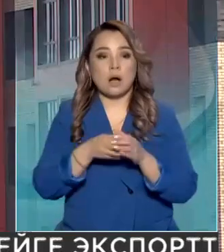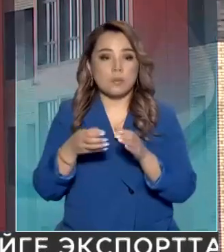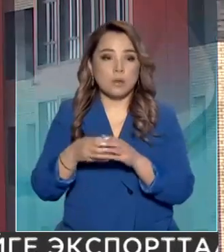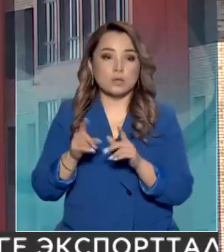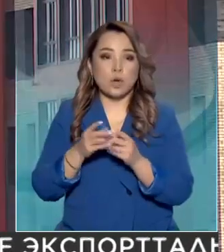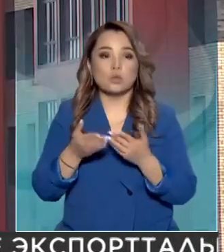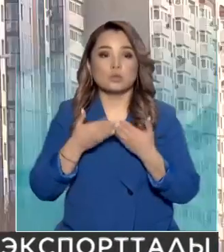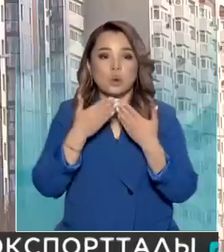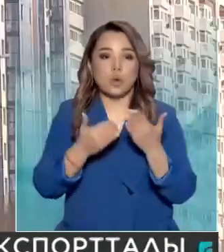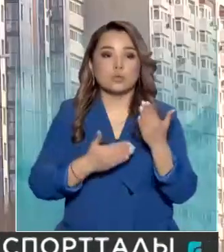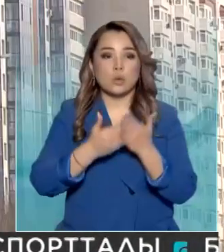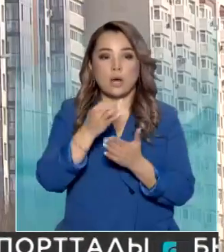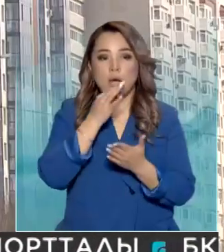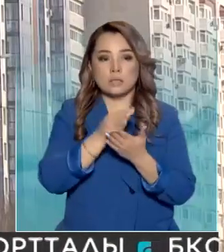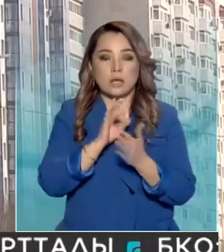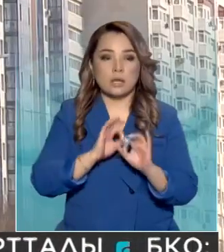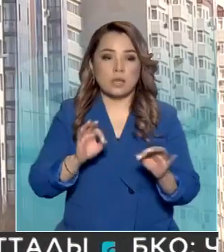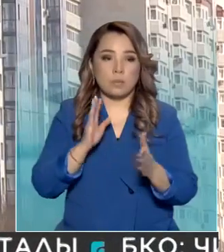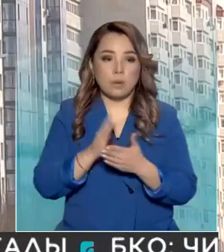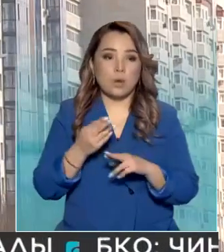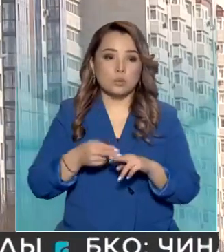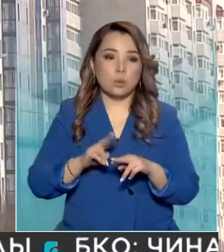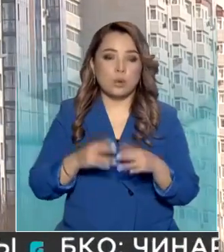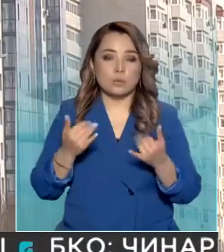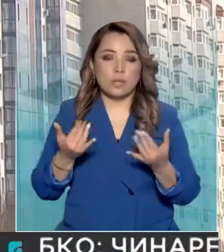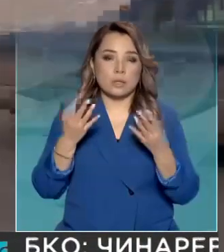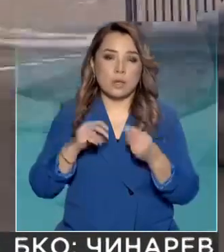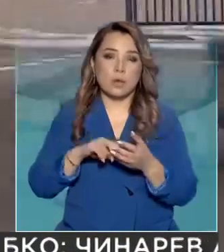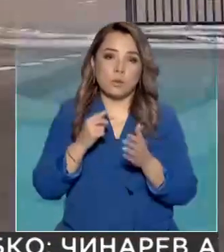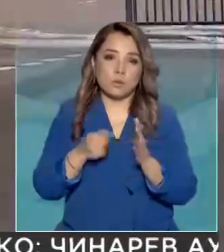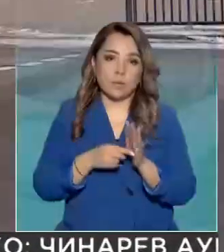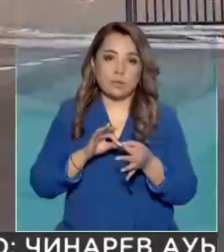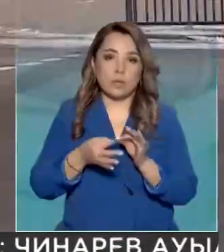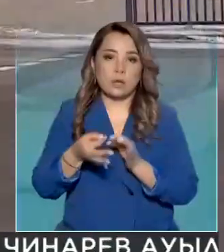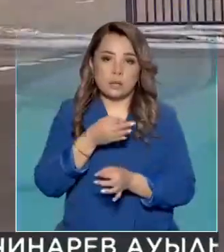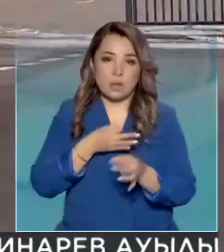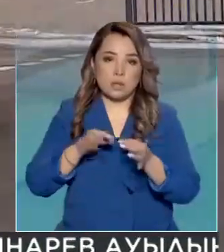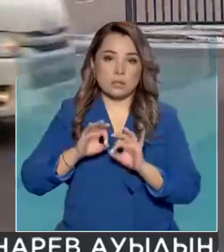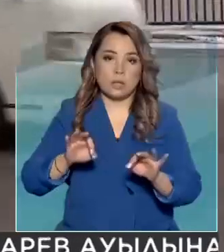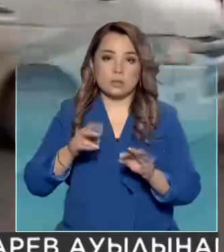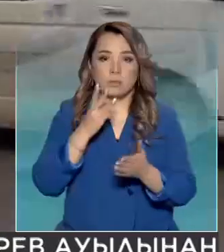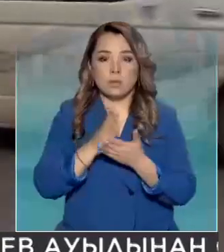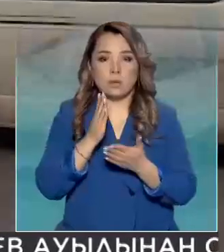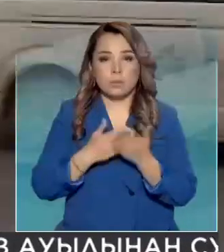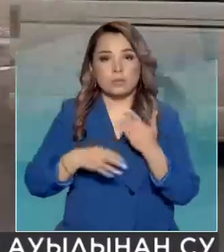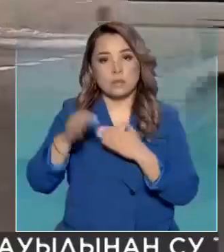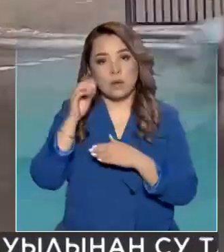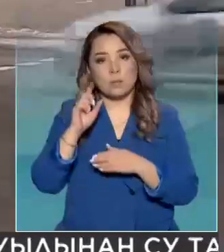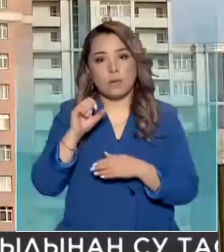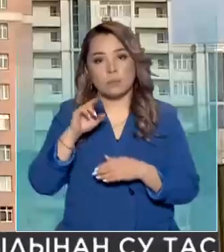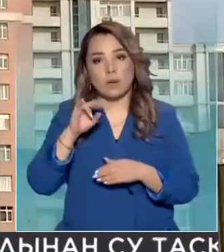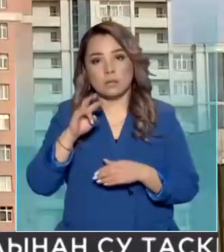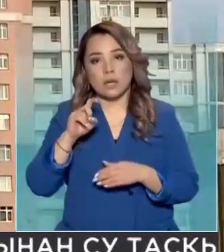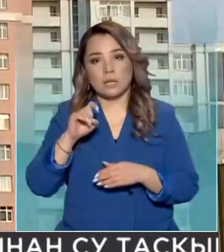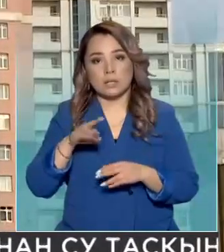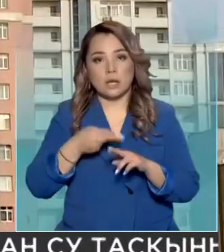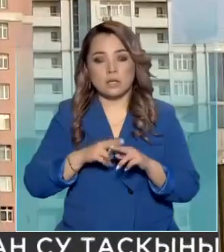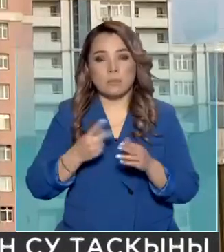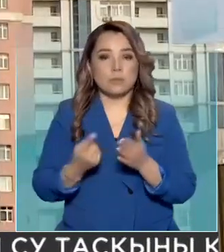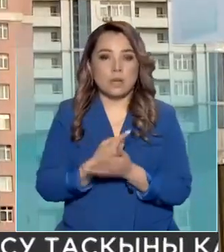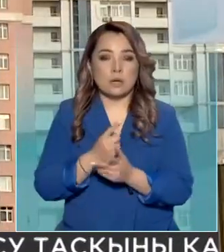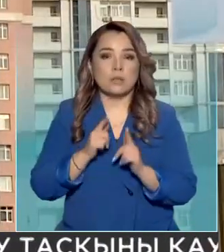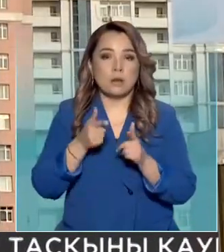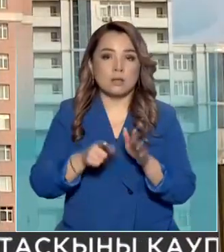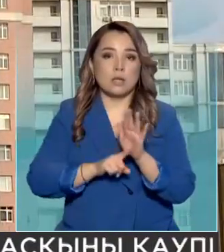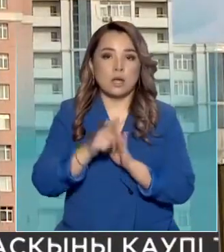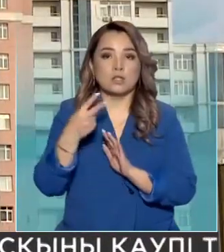компанияларының да сұранысы жоғары екенін айтты. Ол қазір осы мәселе талқыланып жатқанын жеткізді. Еске салайық, баспана хит бастапқы жарнасы